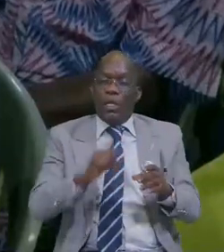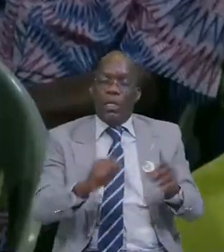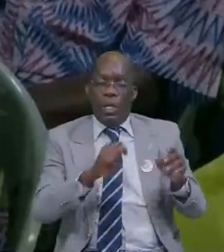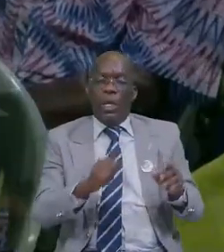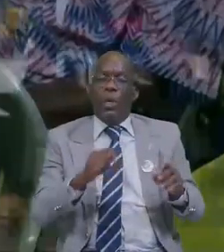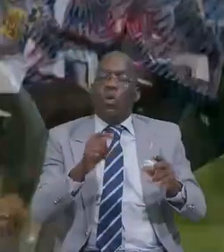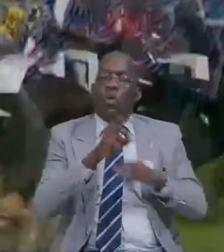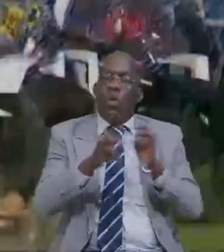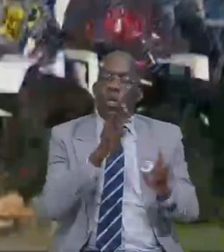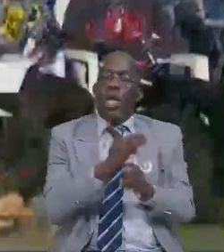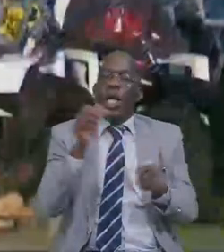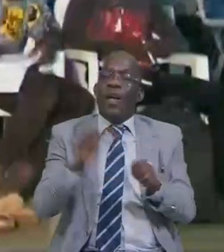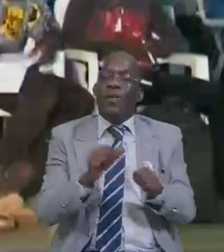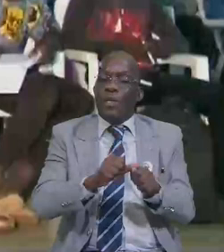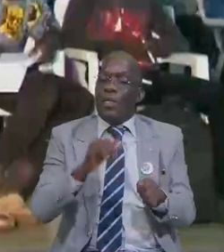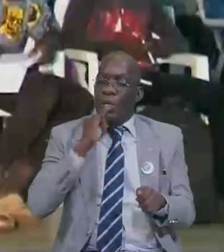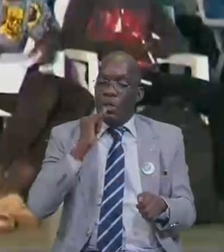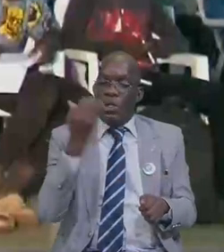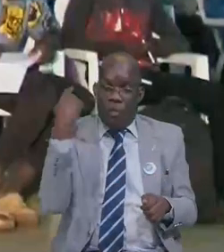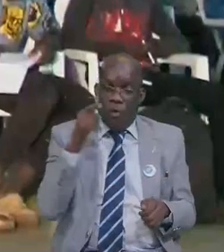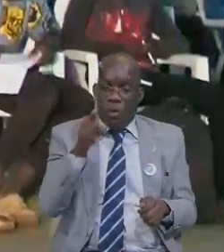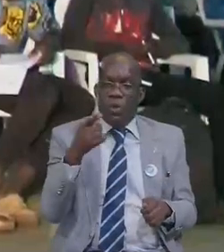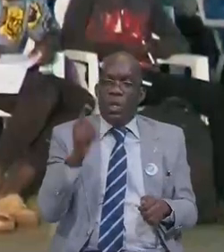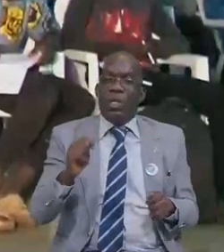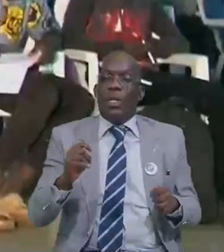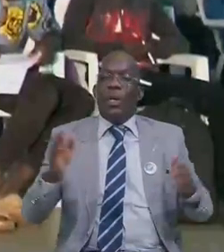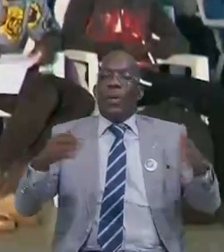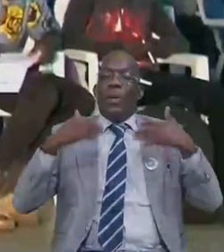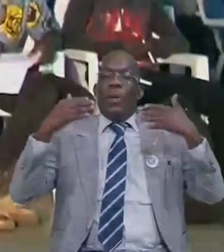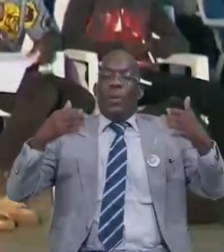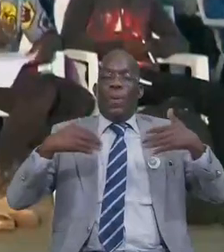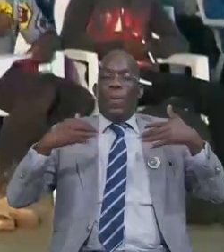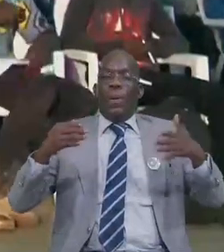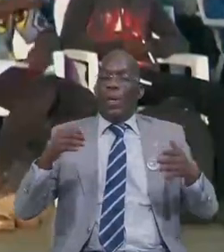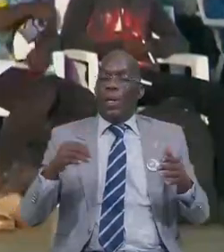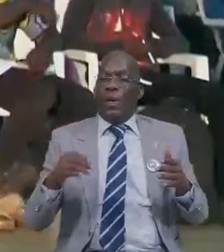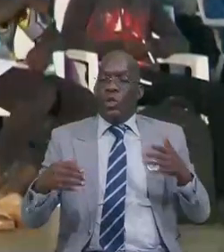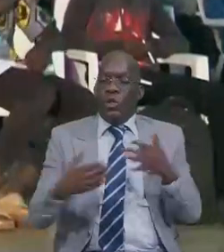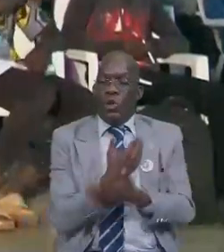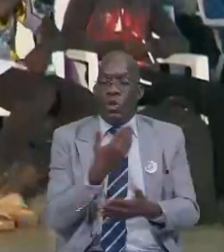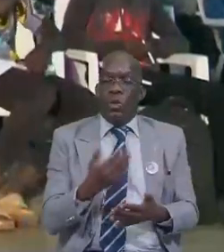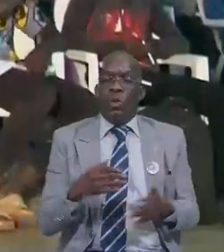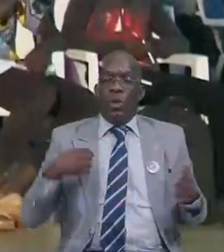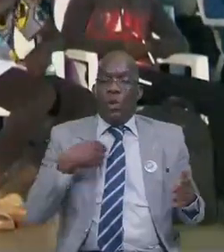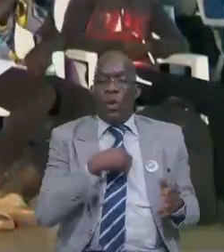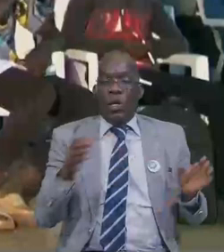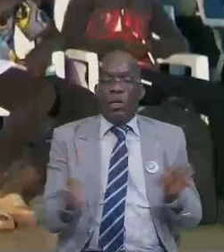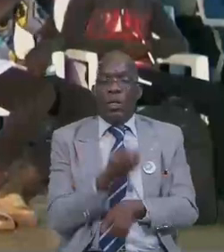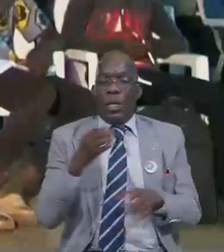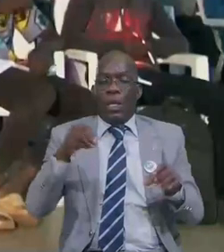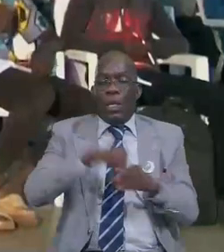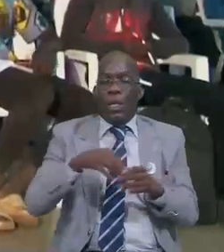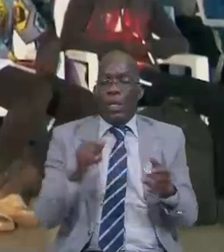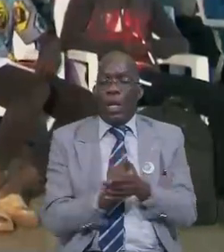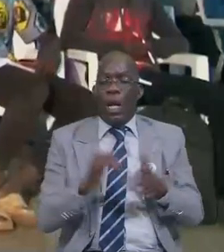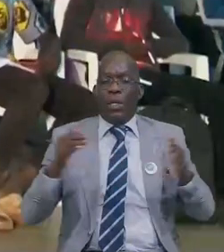l'océan, aussi longtemps que vous vivez, tout est pour vous. L'air que nous respirons, fraîche, et nous